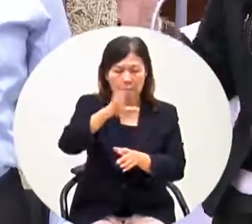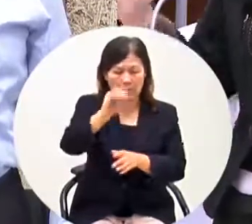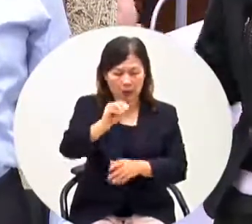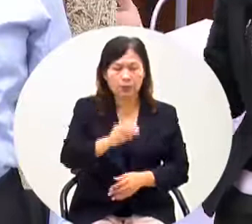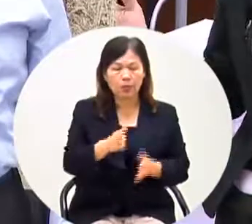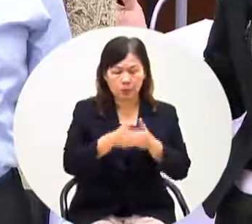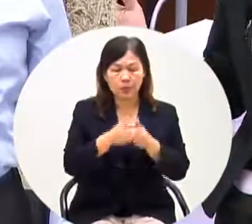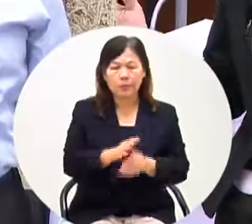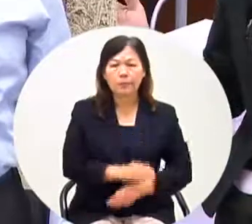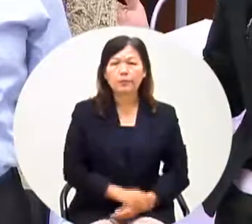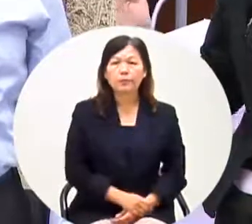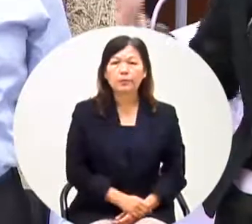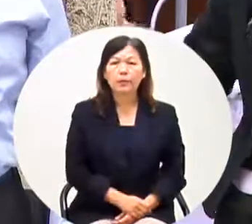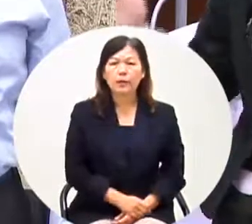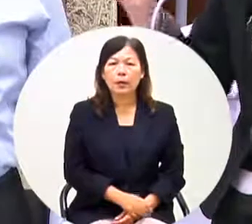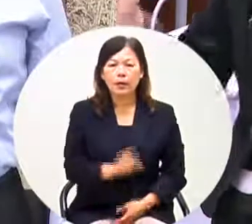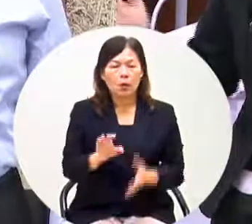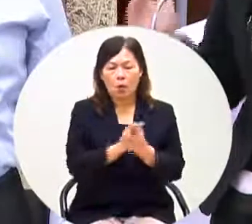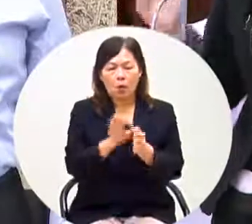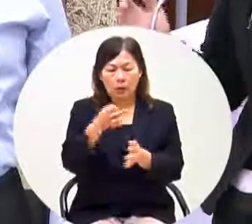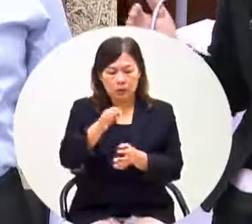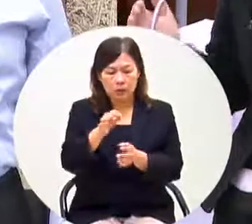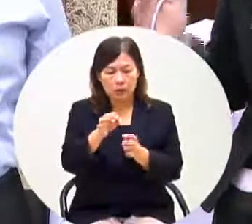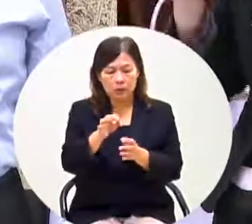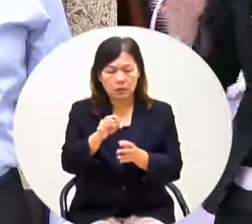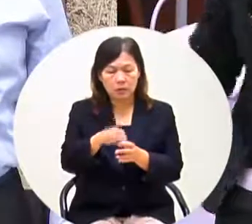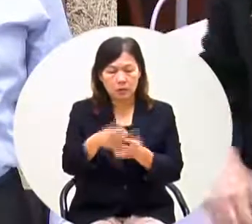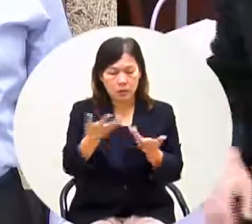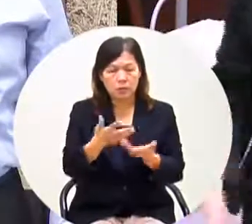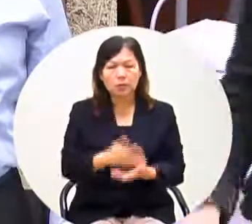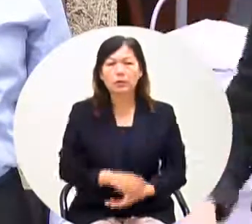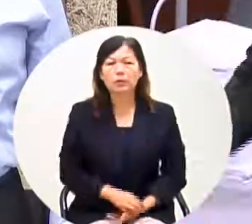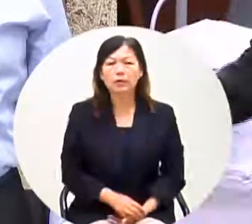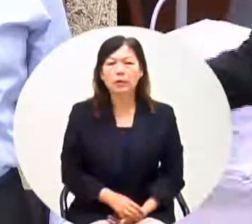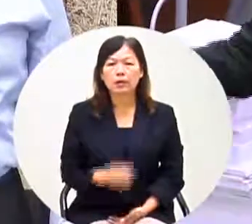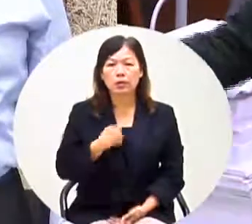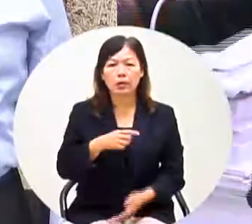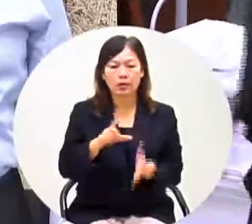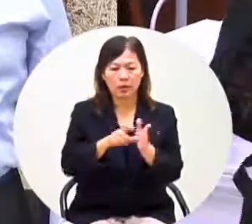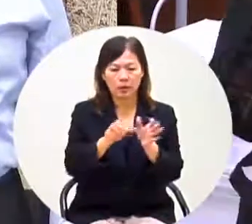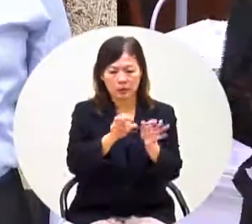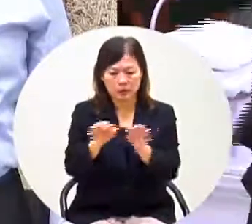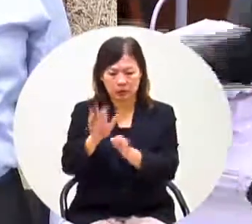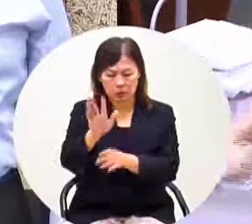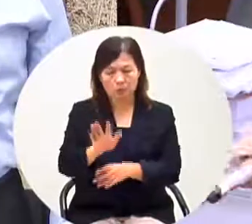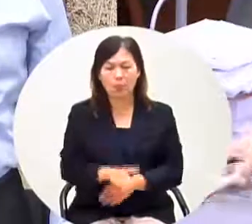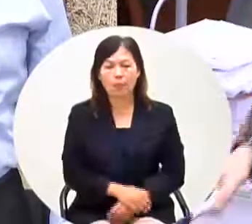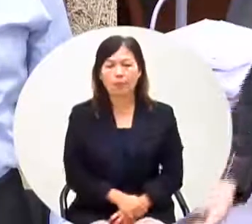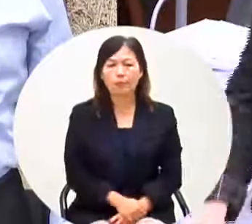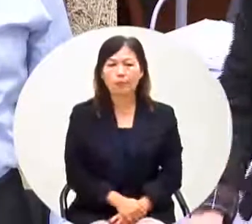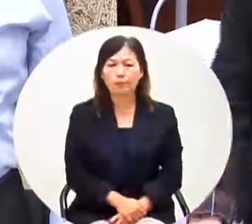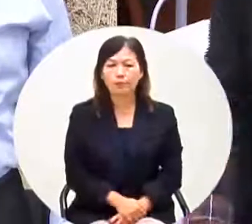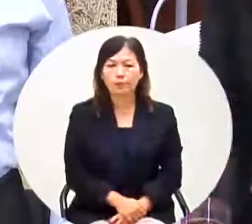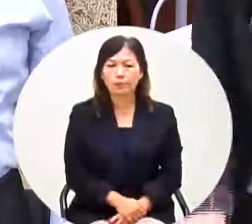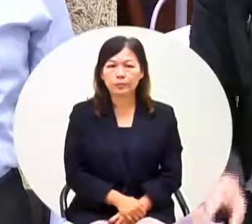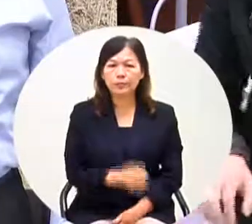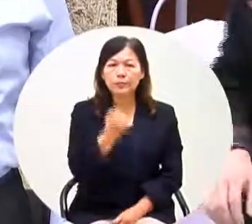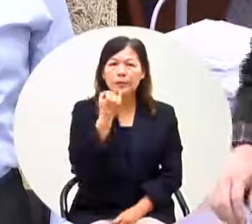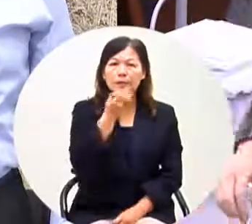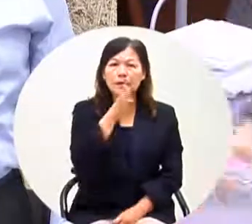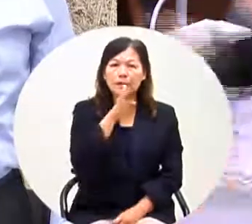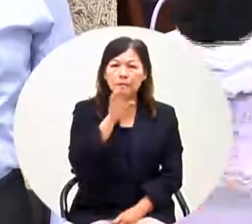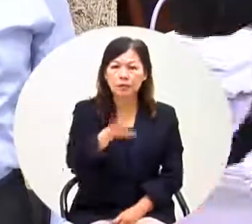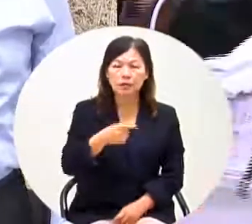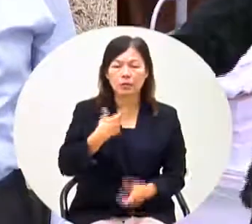经费比较高的关系，所以我们有延后一点时间。好，但是本席啊要特别来感谢我们的赵局